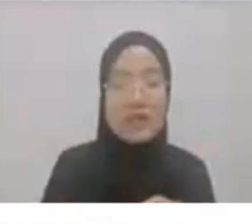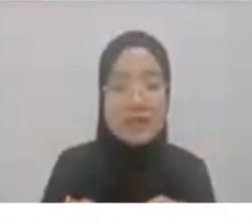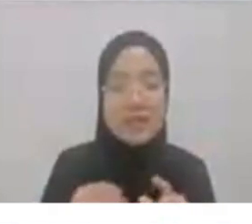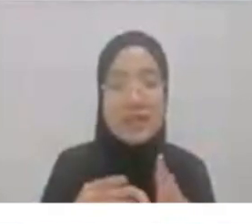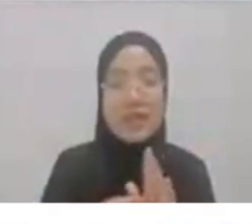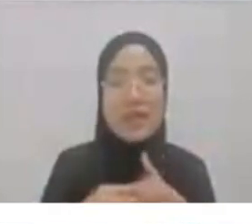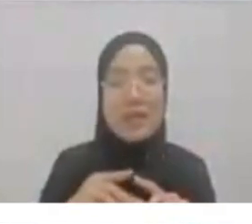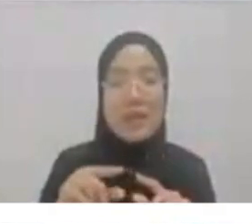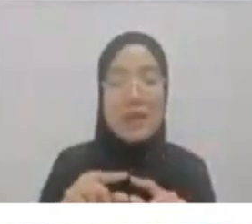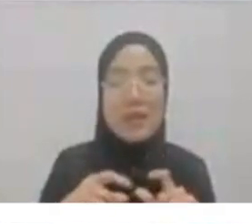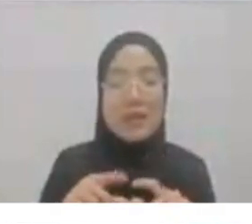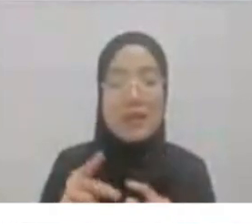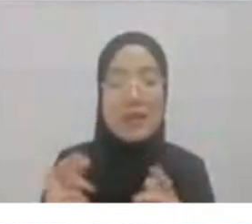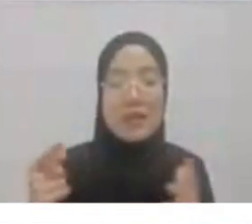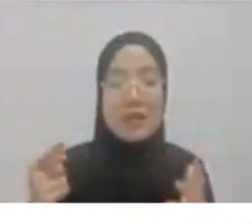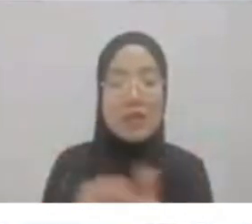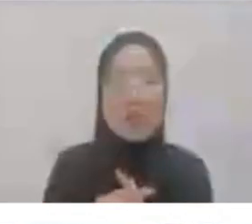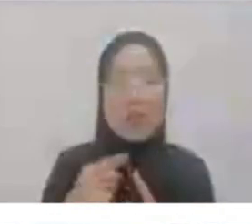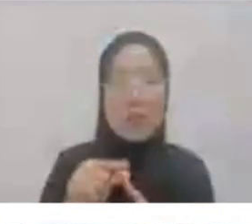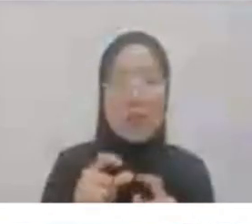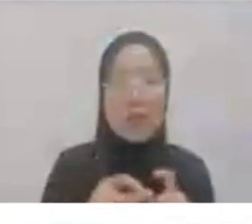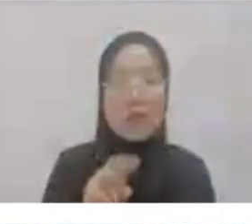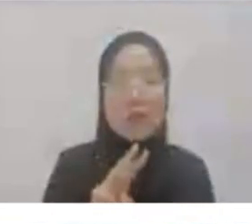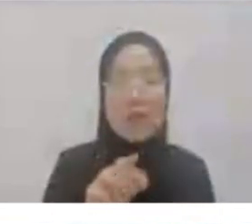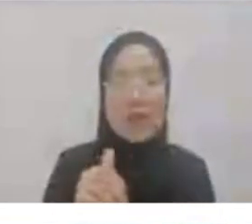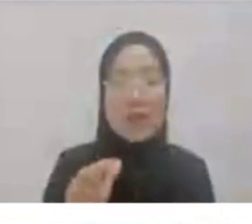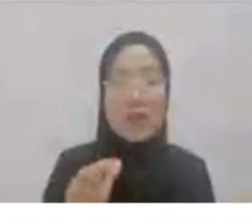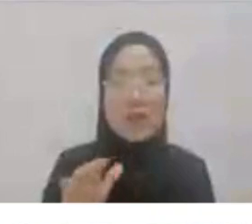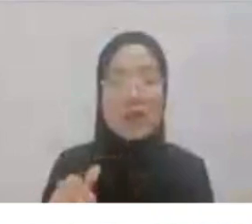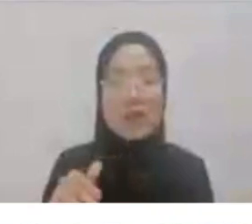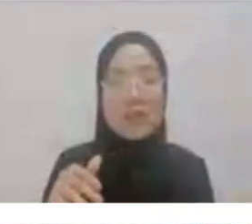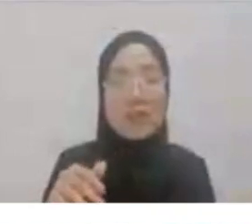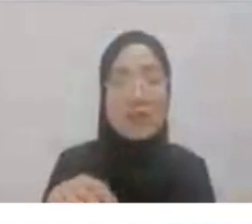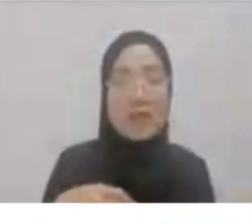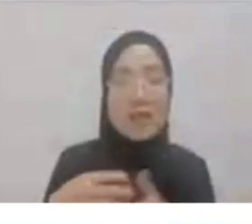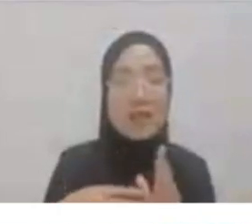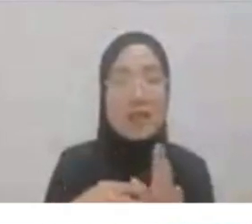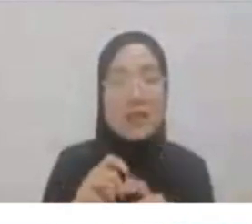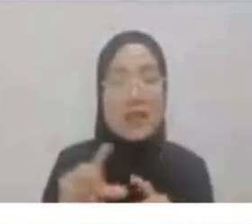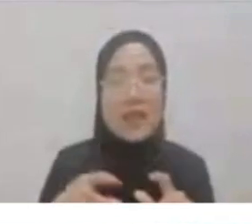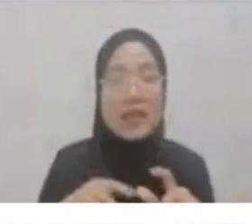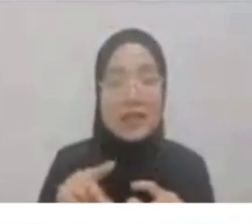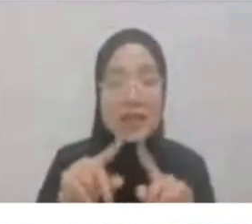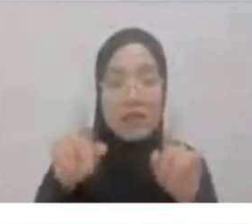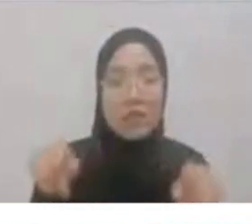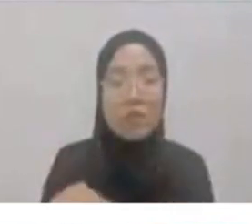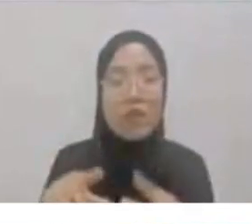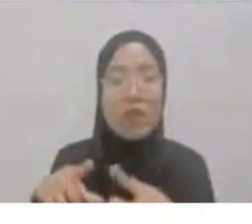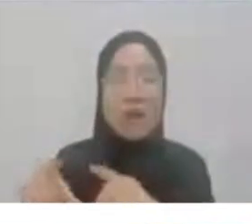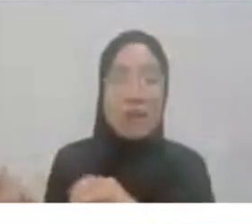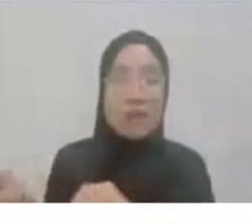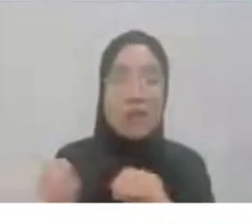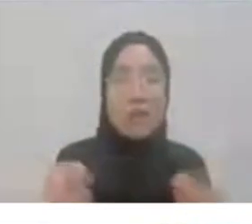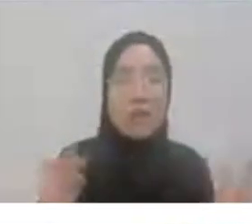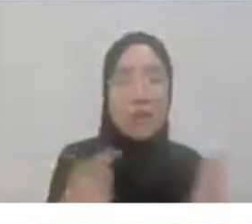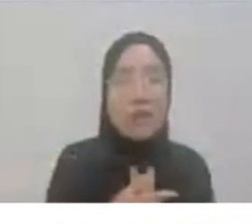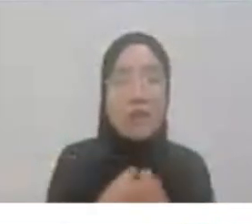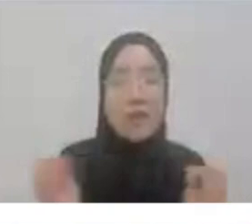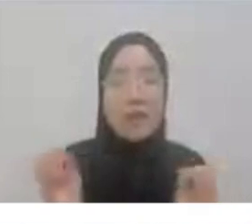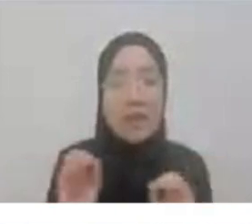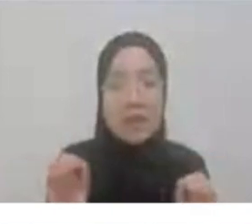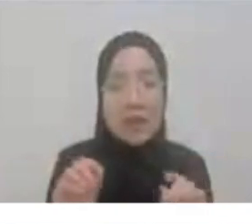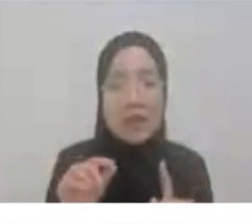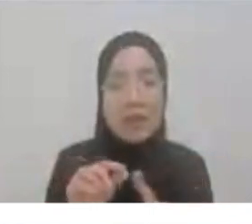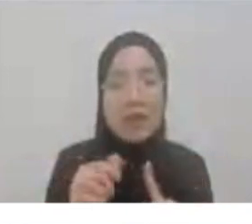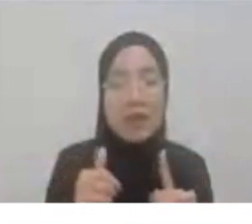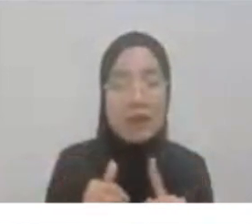mencoblos di TPS 36 Desa Kendalsari Kecamatan Petarukan dan tidak membawa formulir model a pindah memilih butp 16 setelah mahkamah